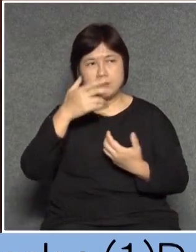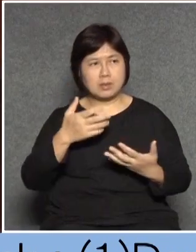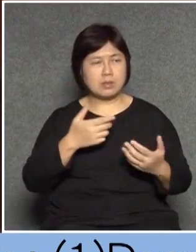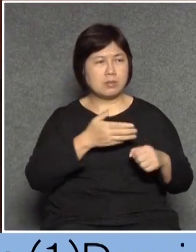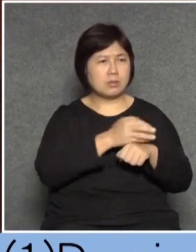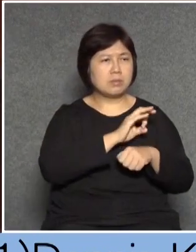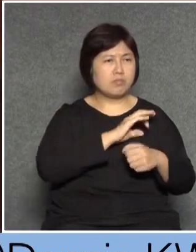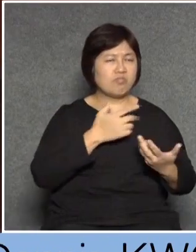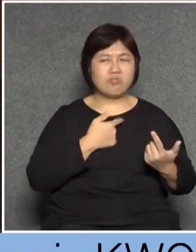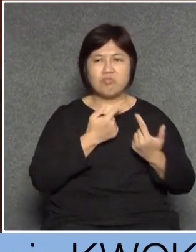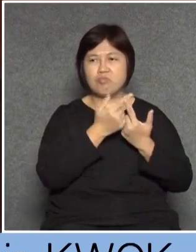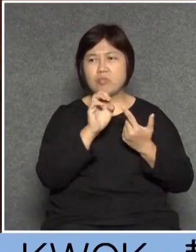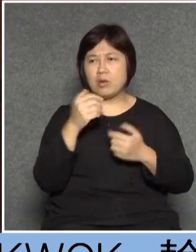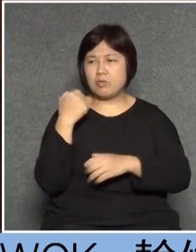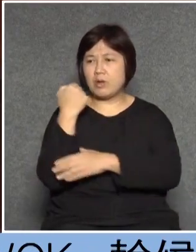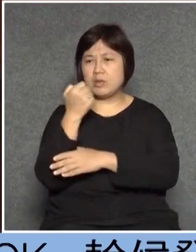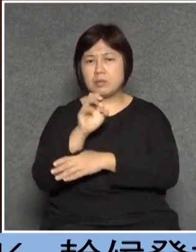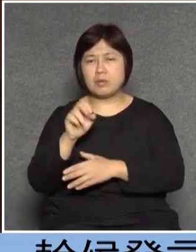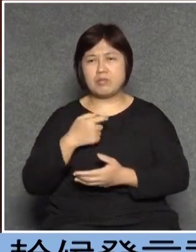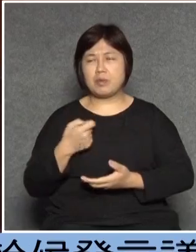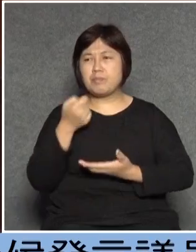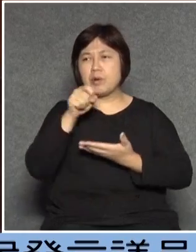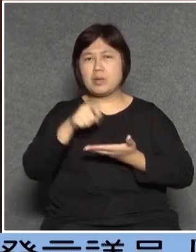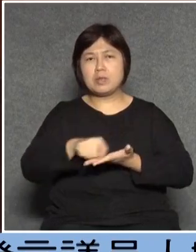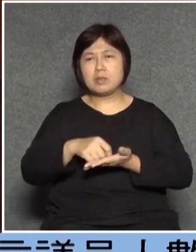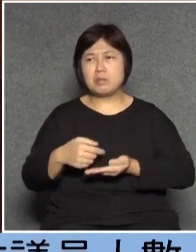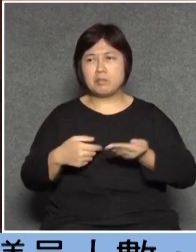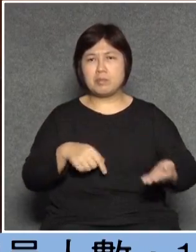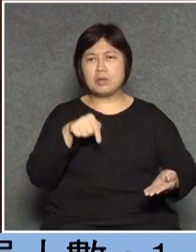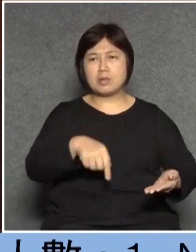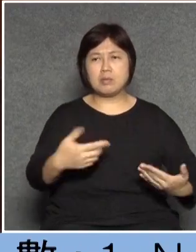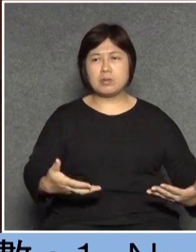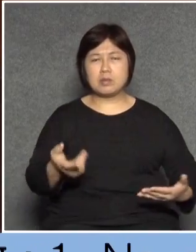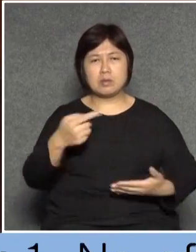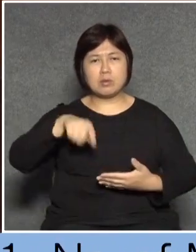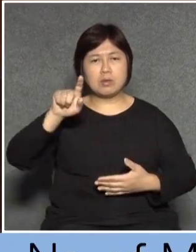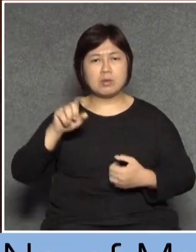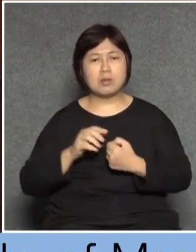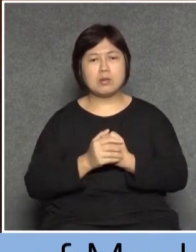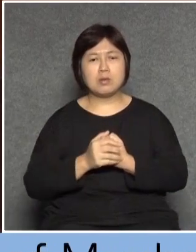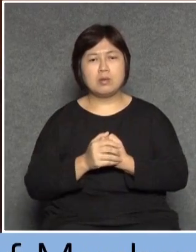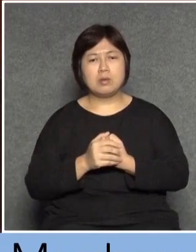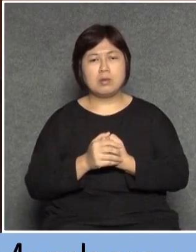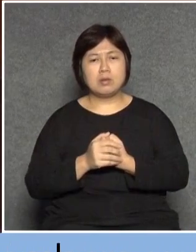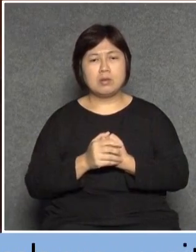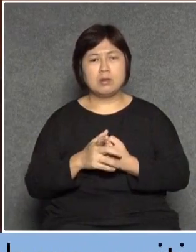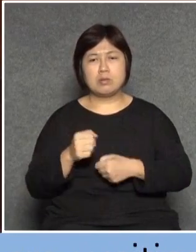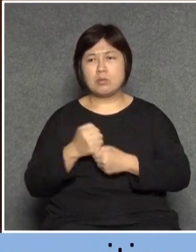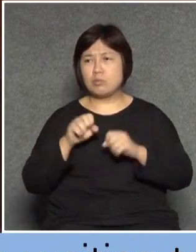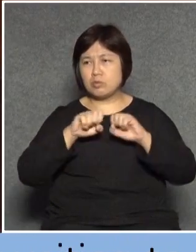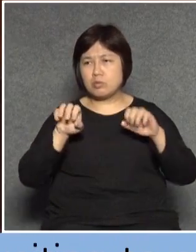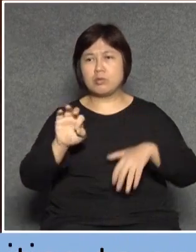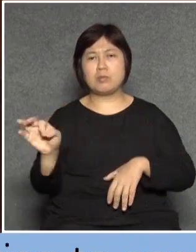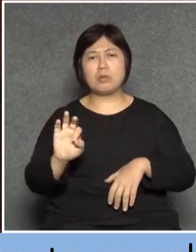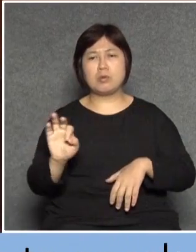上邊冇咩爭議反對嘅聲音，就草草了事，懟嚟呢度喺呢一屆會期度通過，又不做咩宣傳工作，